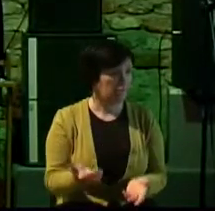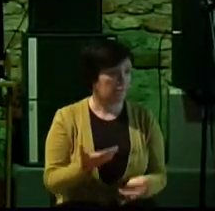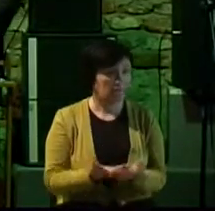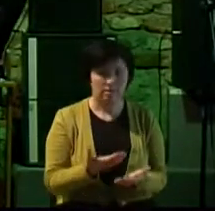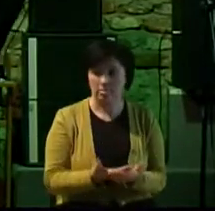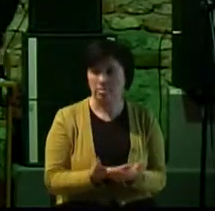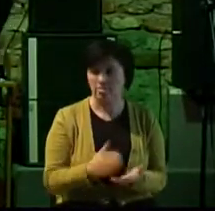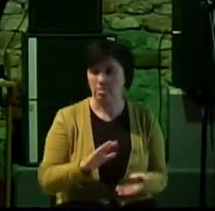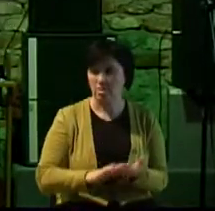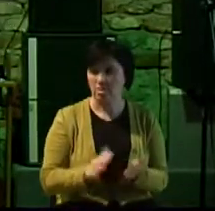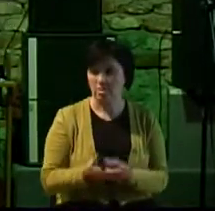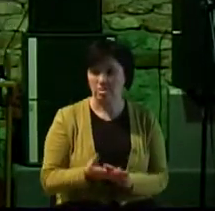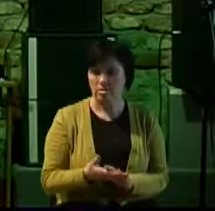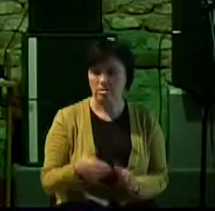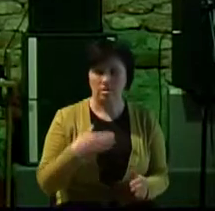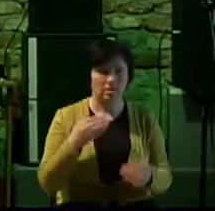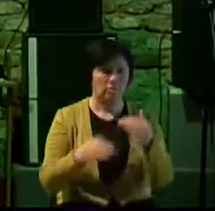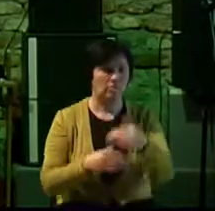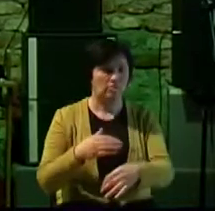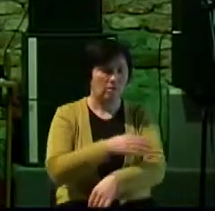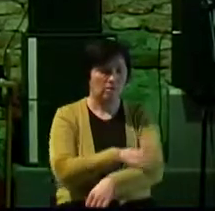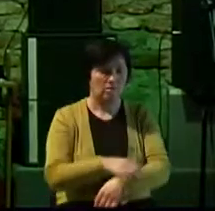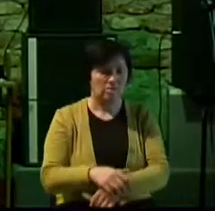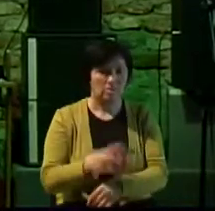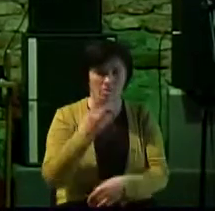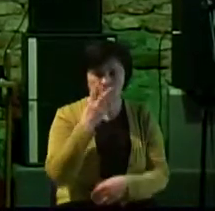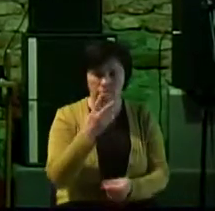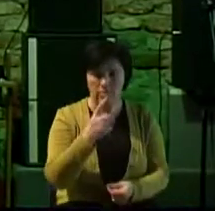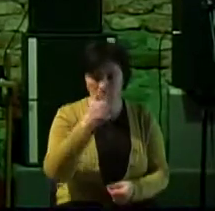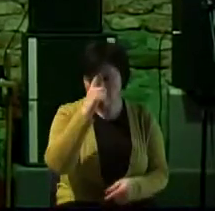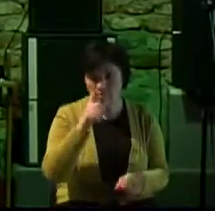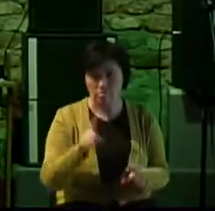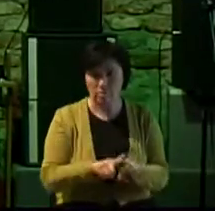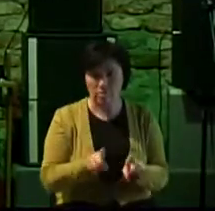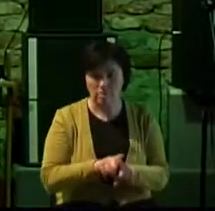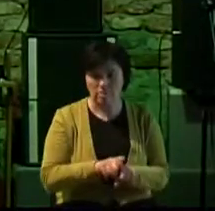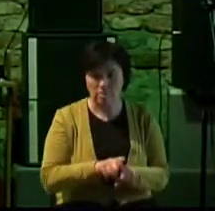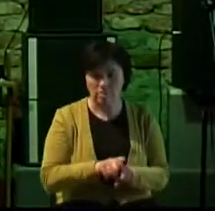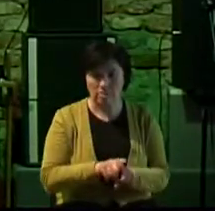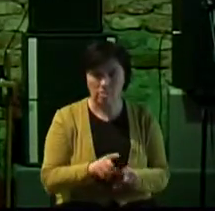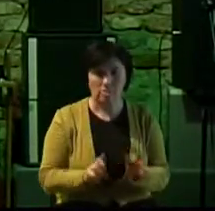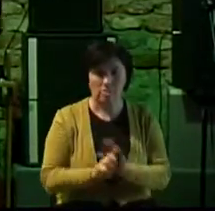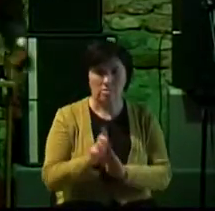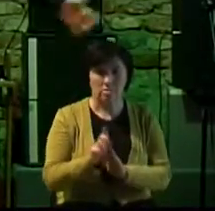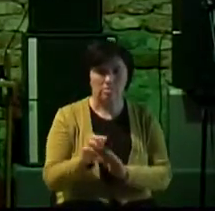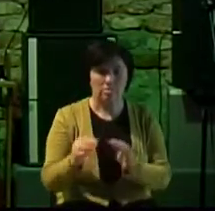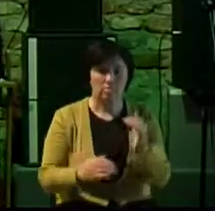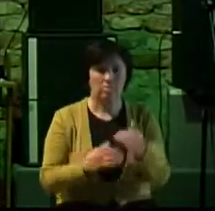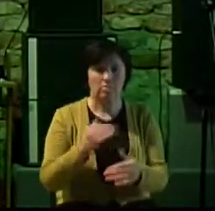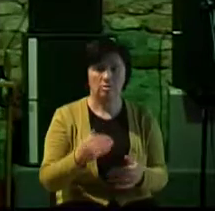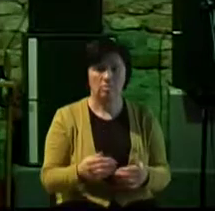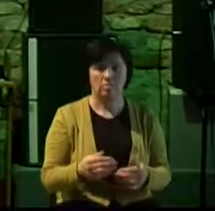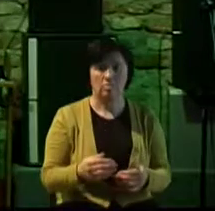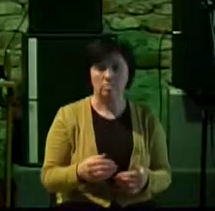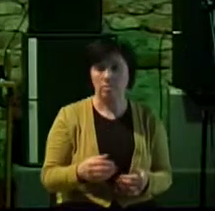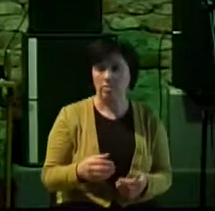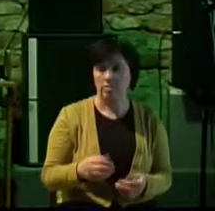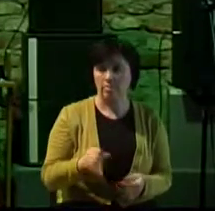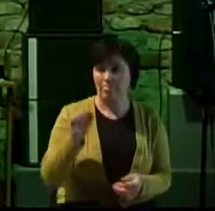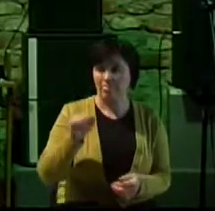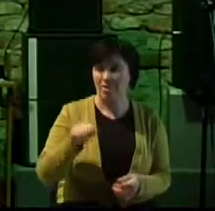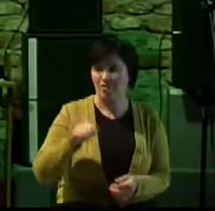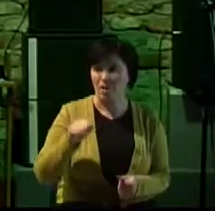Например, такая ситуация, и иду где-то по улице, и смотрю, какой-то брат, один из братьев из церкви идет с банкой